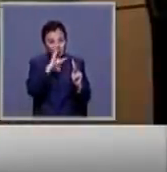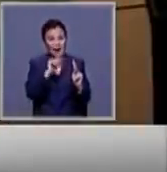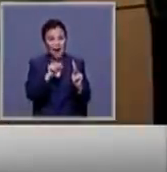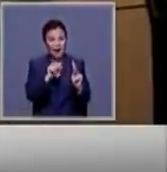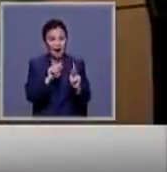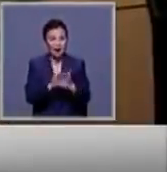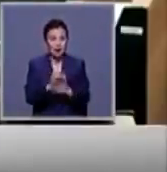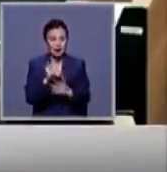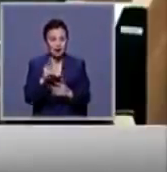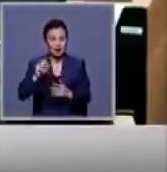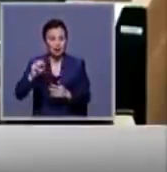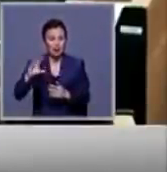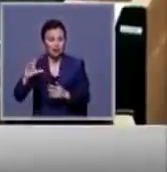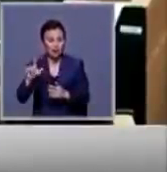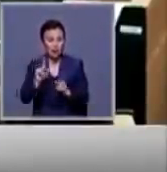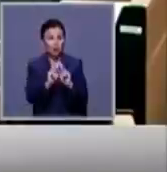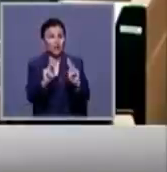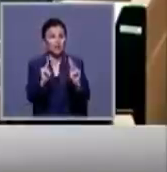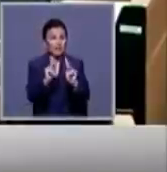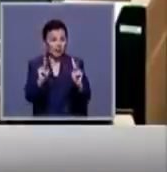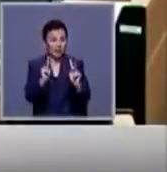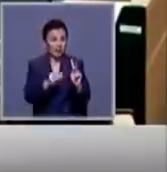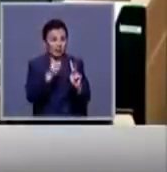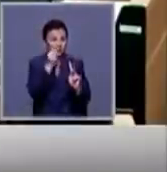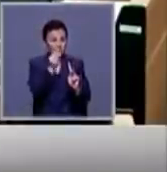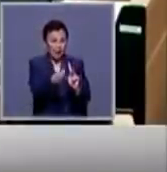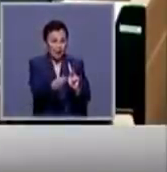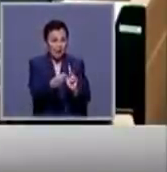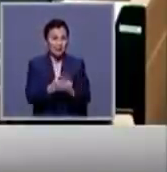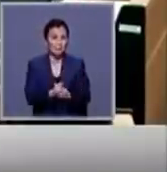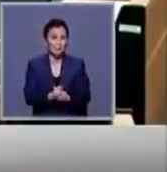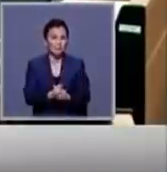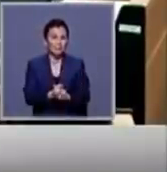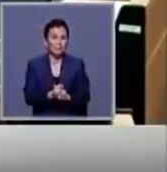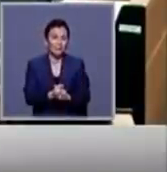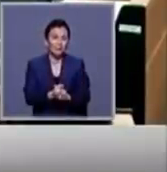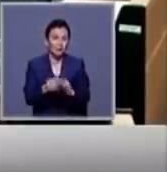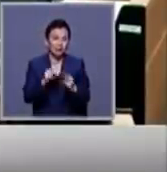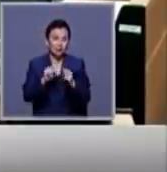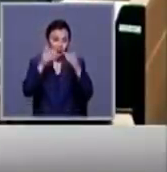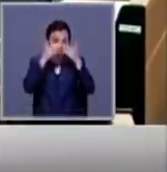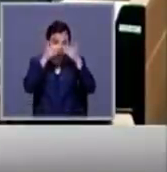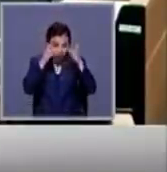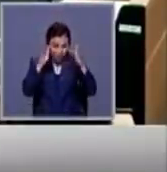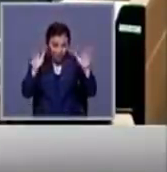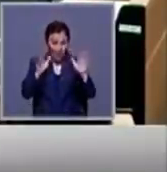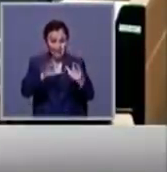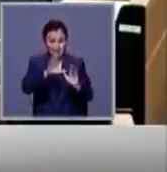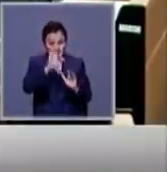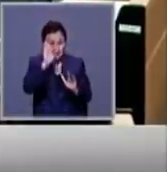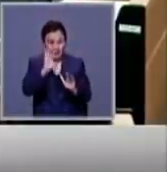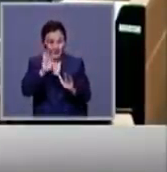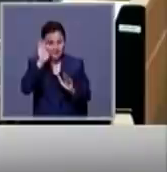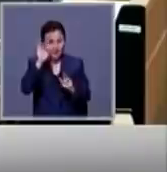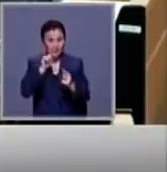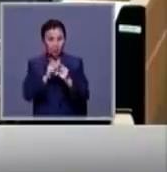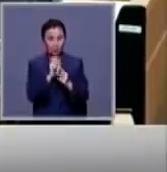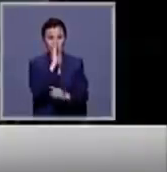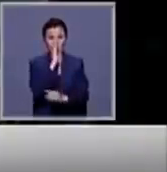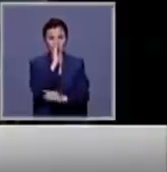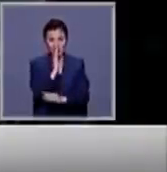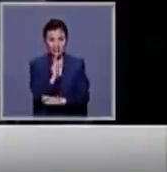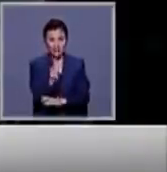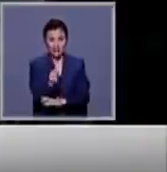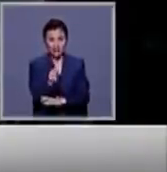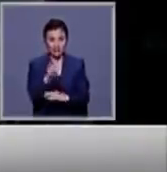ช.ตั้งนั่นแหละคสช.ตั้งกรรมการสรรหาโดยเอามาจากผู้ทรงคุณวุฒิที่มีความรู้ประสบการณ์ด้านต่างๆมีความเป็นกลางทางการเมืองมาน้อยกว่า9